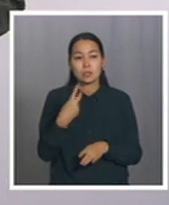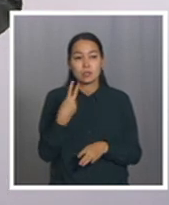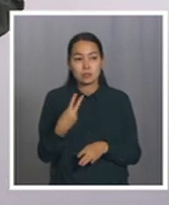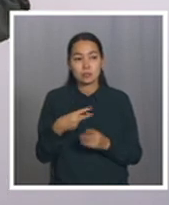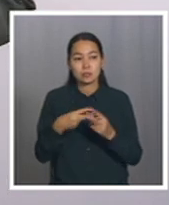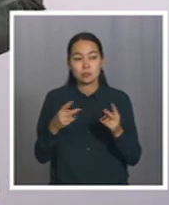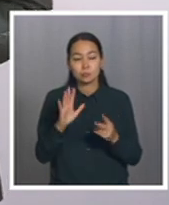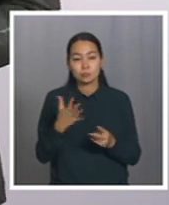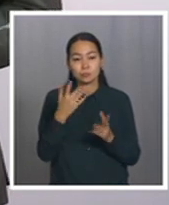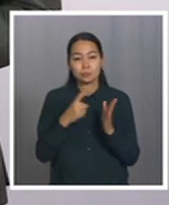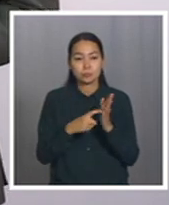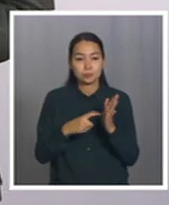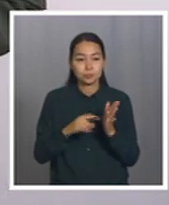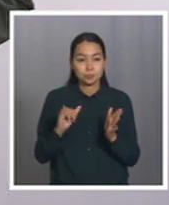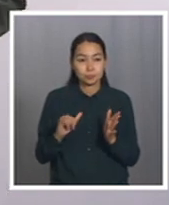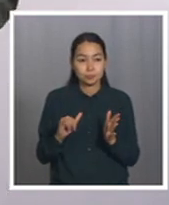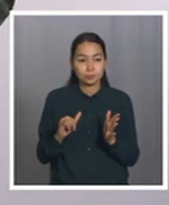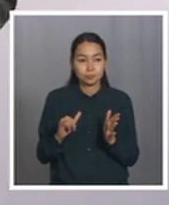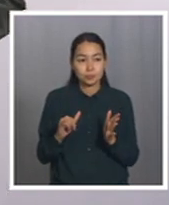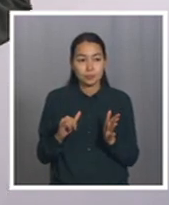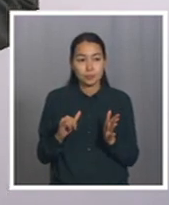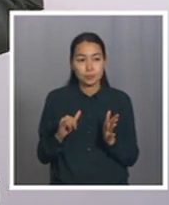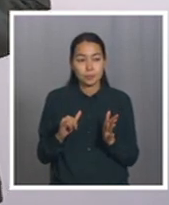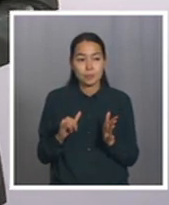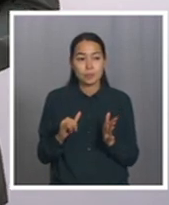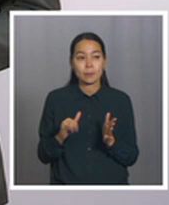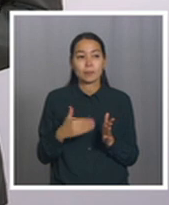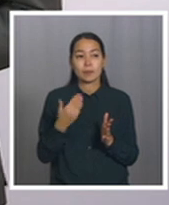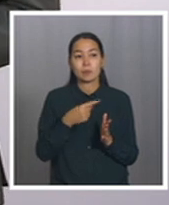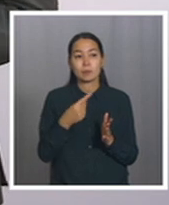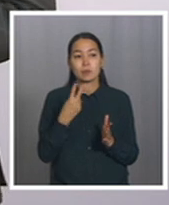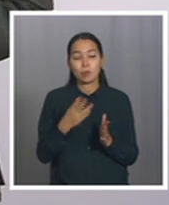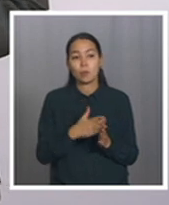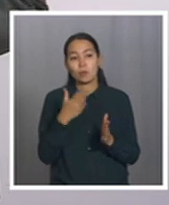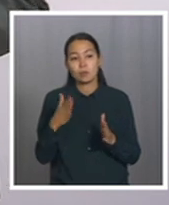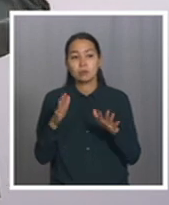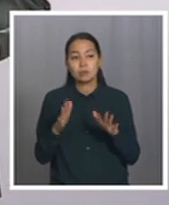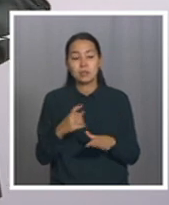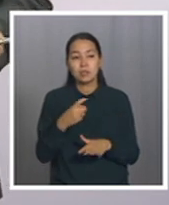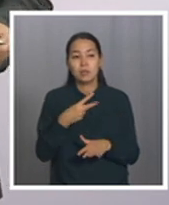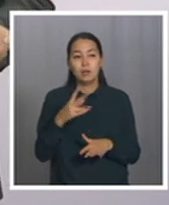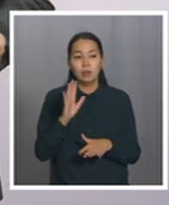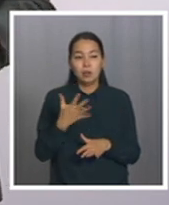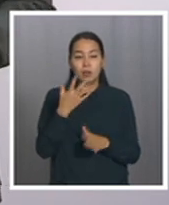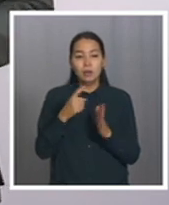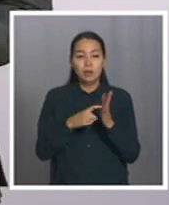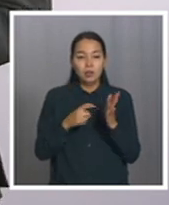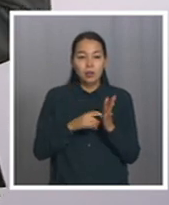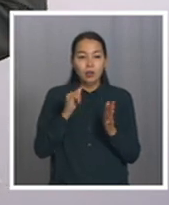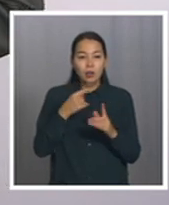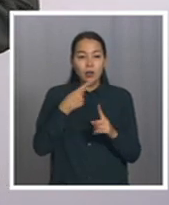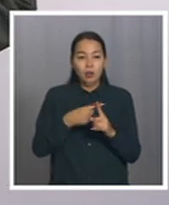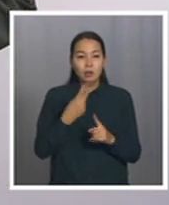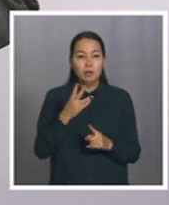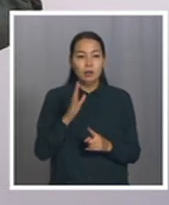5 бөлінген y-ке. Минус 2-ні оң жаққа тасымалдасақ, x тең болады бізде 5 бөлінген y қосылған 2-ке. Яғни